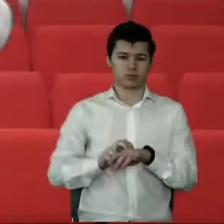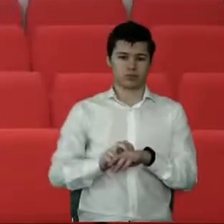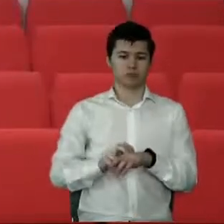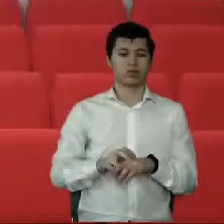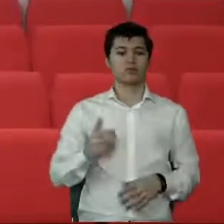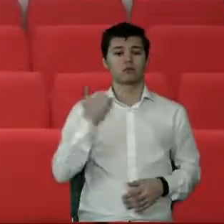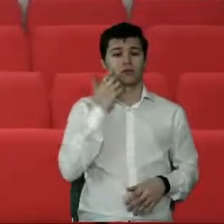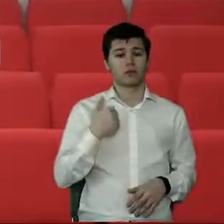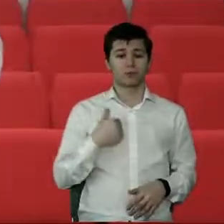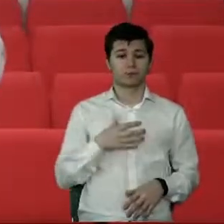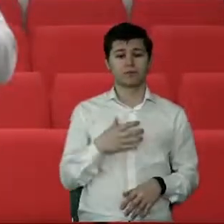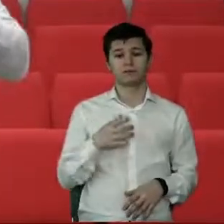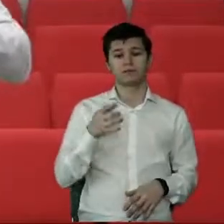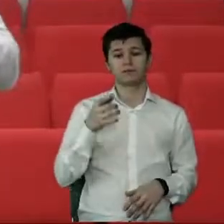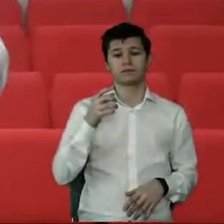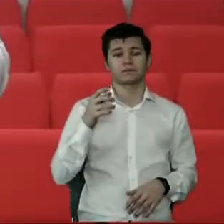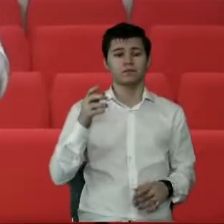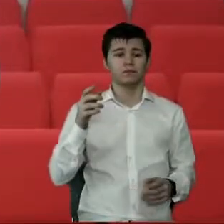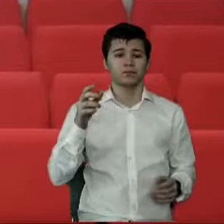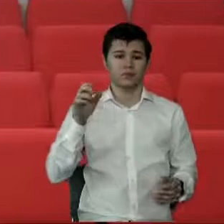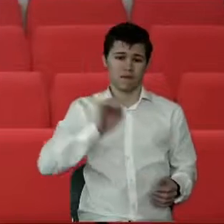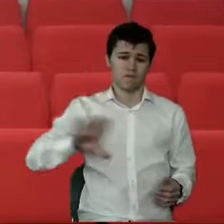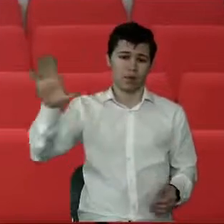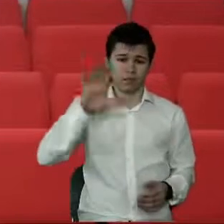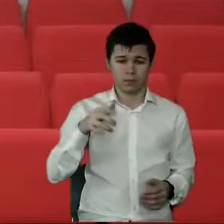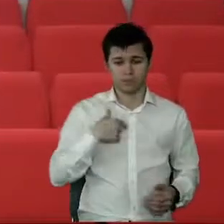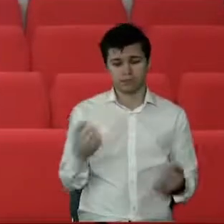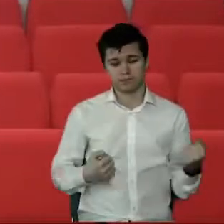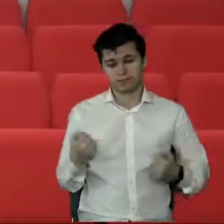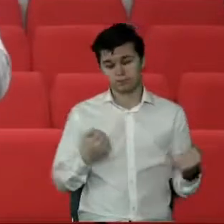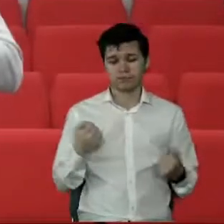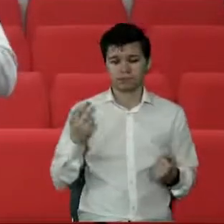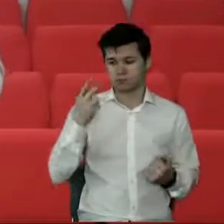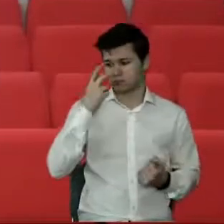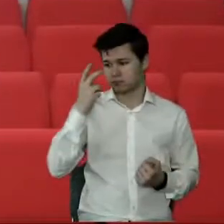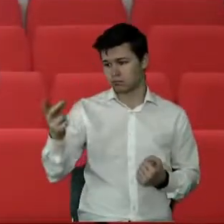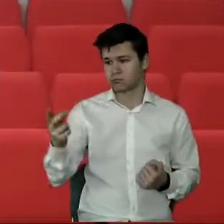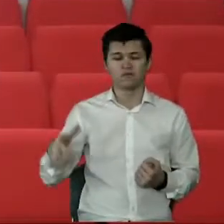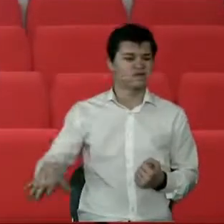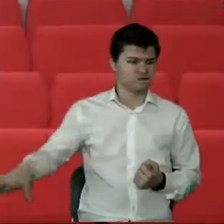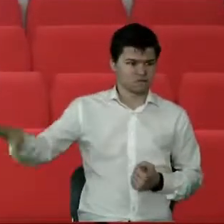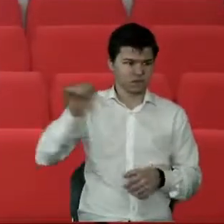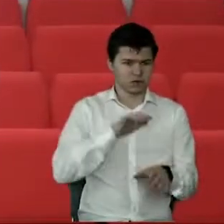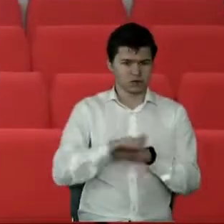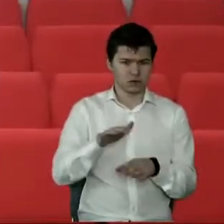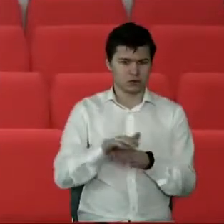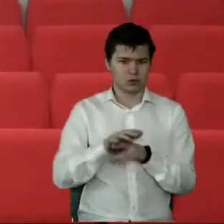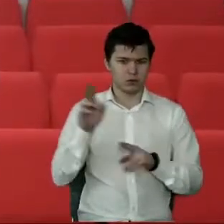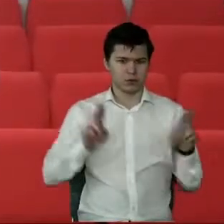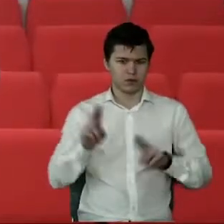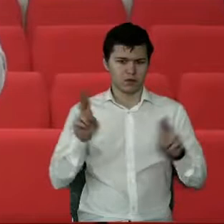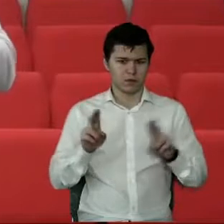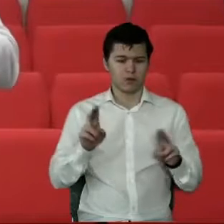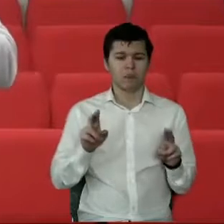ездил в Европе, на машине там все есть соблюдают правила дорожного движения. Только потому, что все боятся штрафов. Я боялся штрафов, я